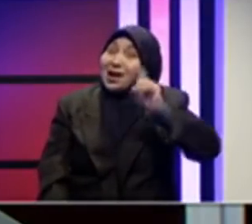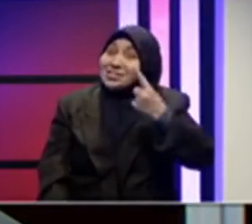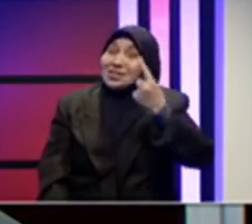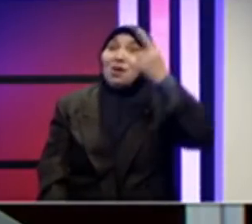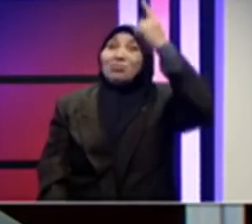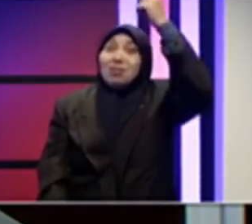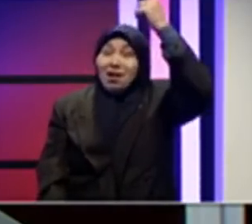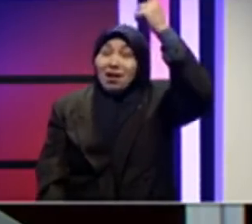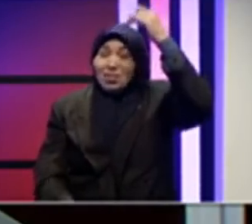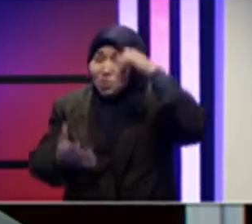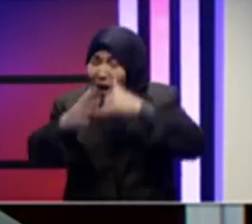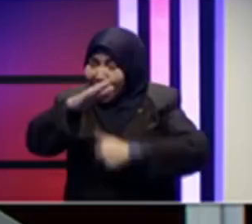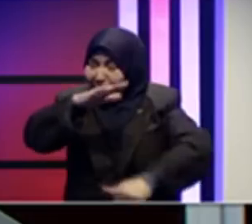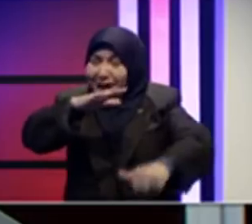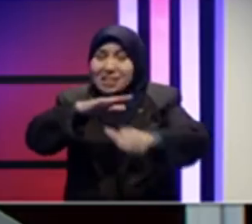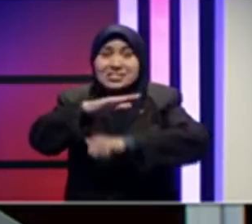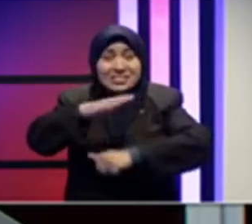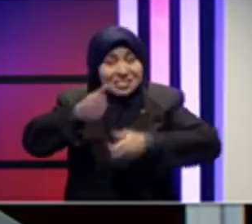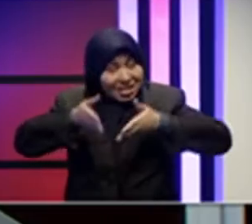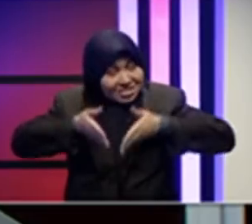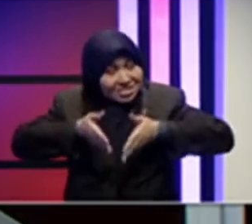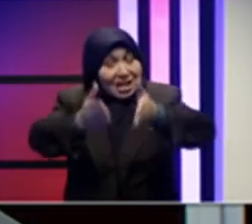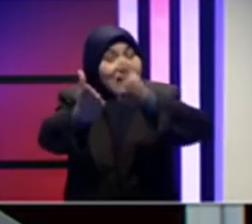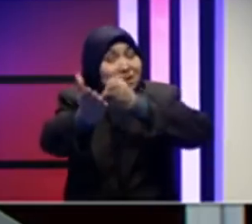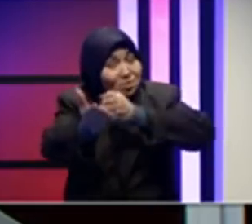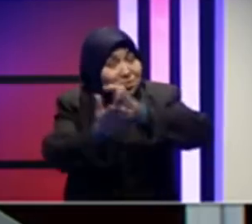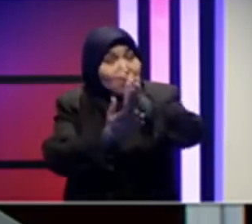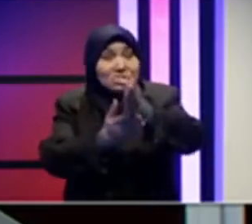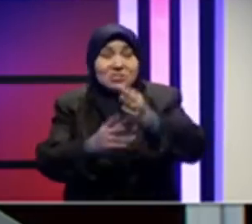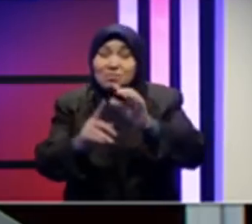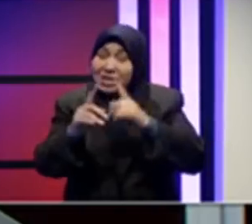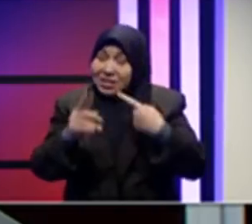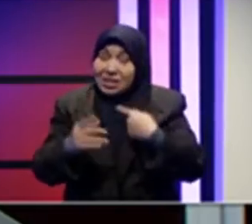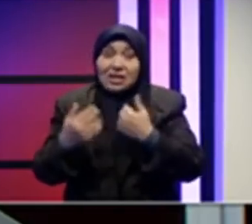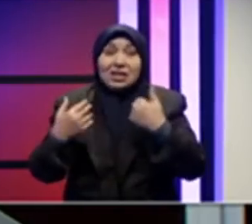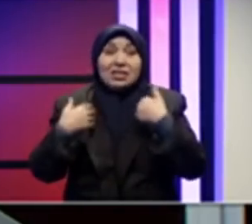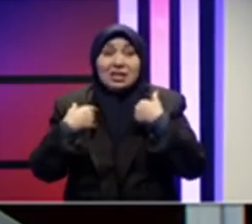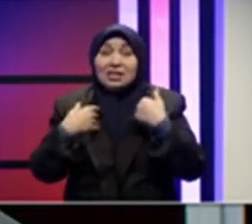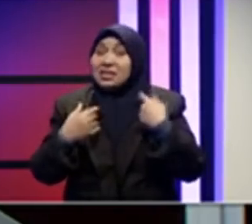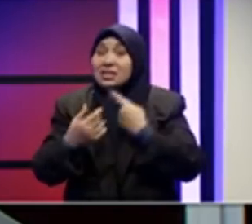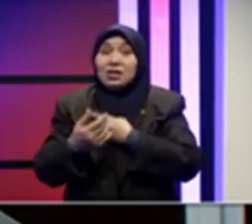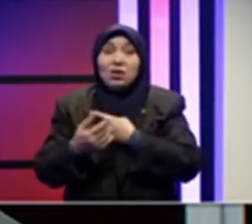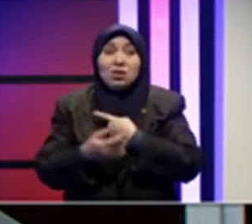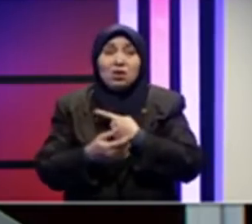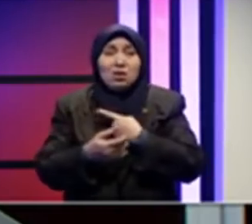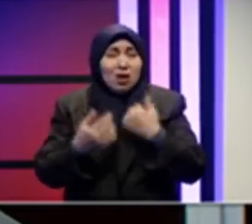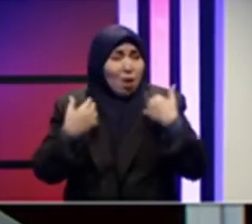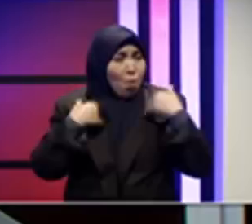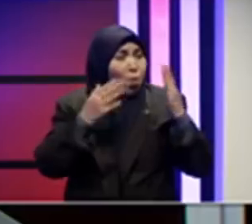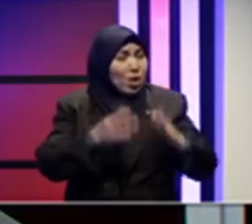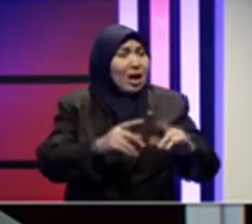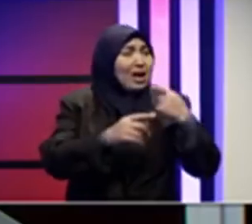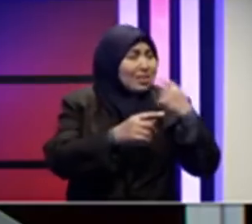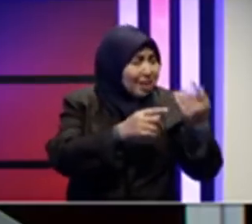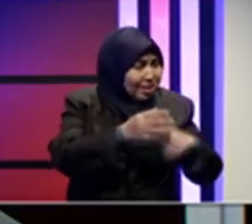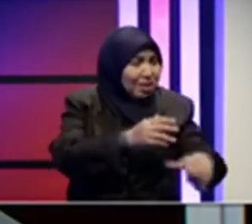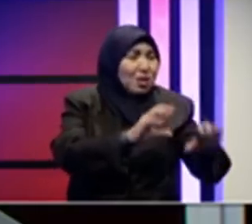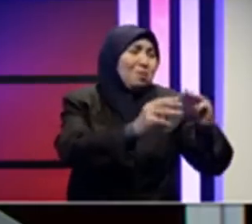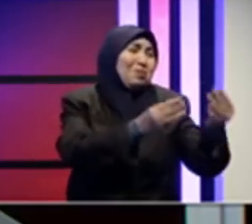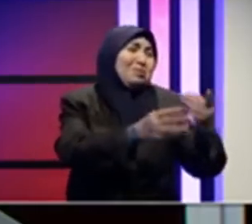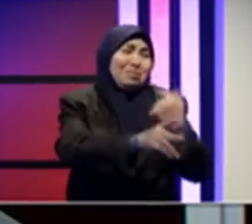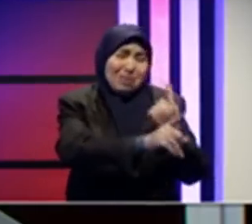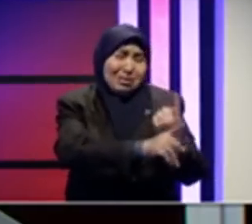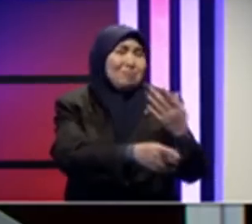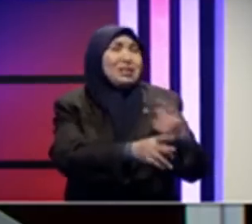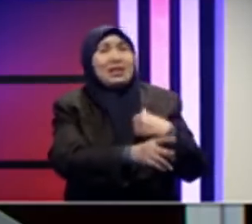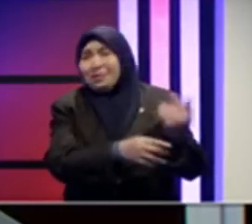adalah asas siratul mustaqim. Penting Ustaz ya. Bila kita berada, Ustaz cakap tadi kan, kita berceramuk, ada orang kata ini benar, ini yang benar.